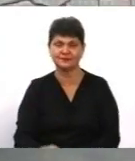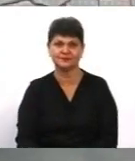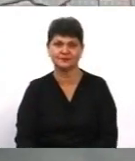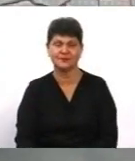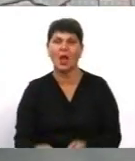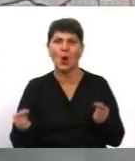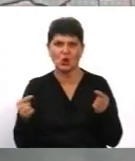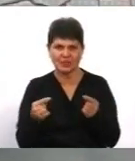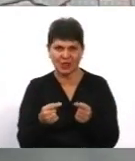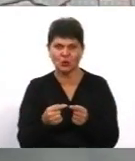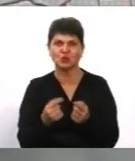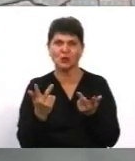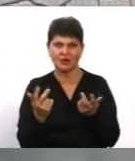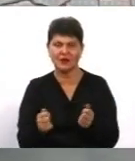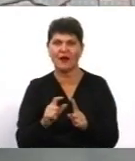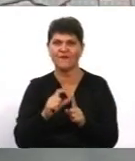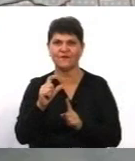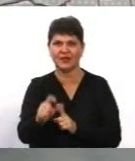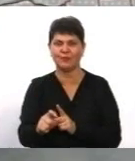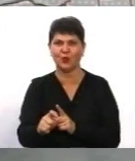остаточно, ну, так, відповідь. І